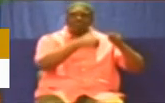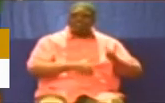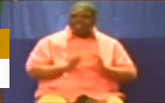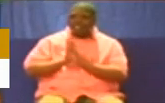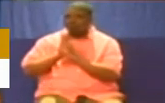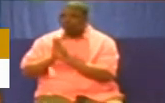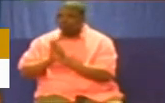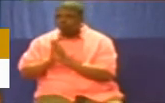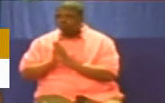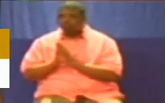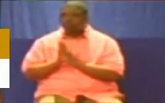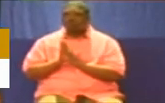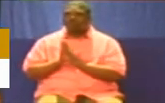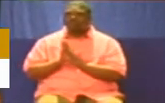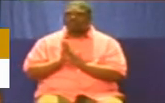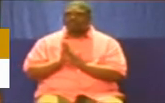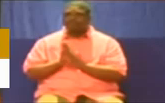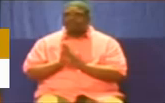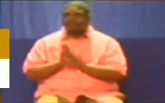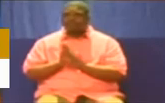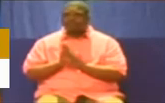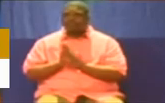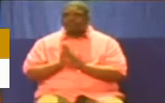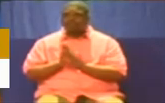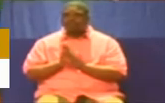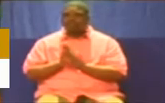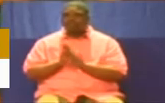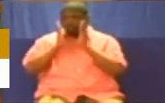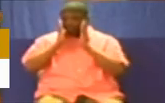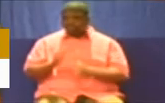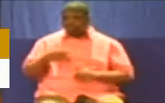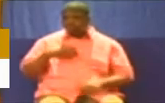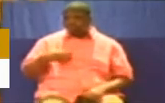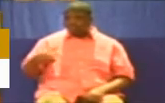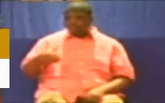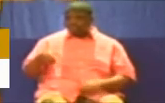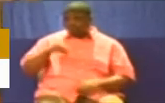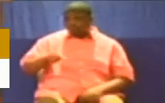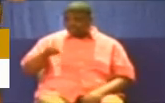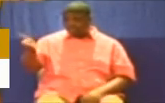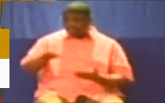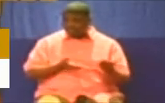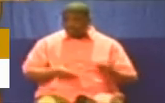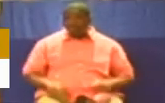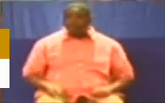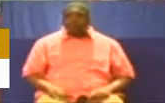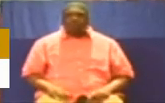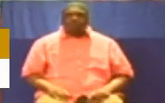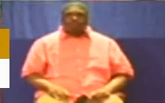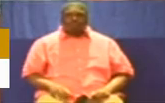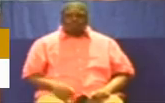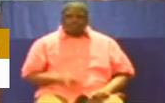nashukuru sana. Taarifa kidogo, ingawa mwenyekiti ndio mheshimiwa waziri wa ardhi na kupanu. Kama ulivyosema mheshimiwa, jiji la